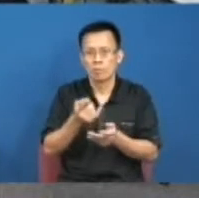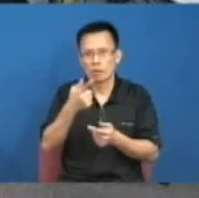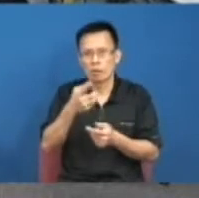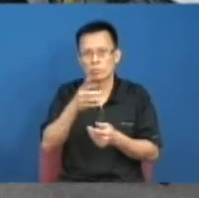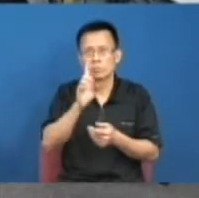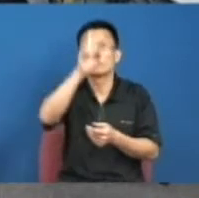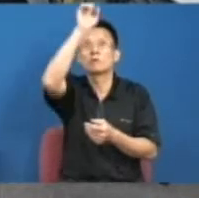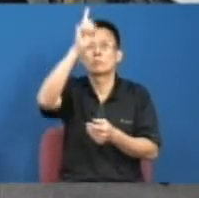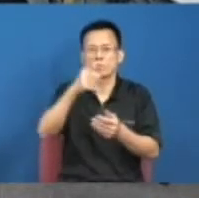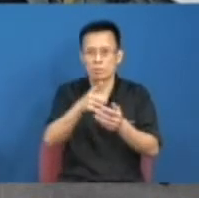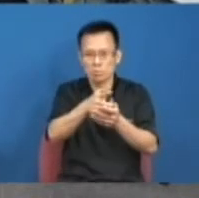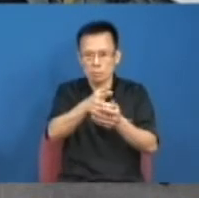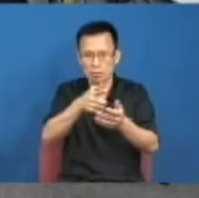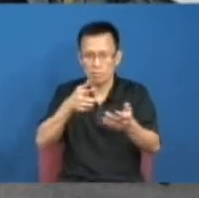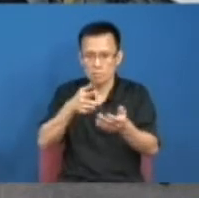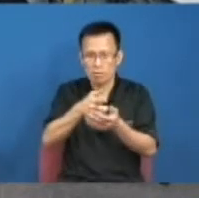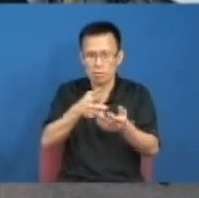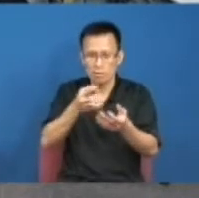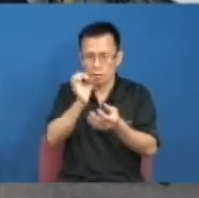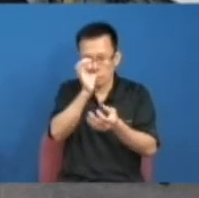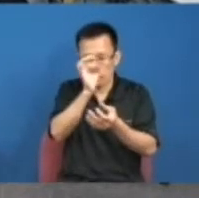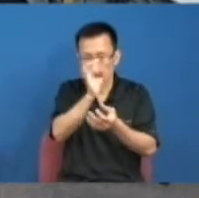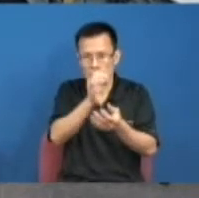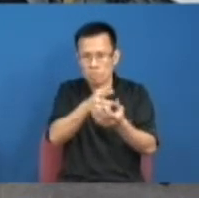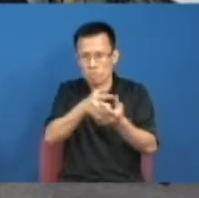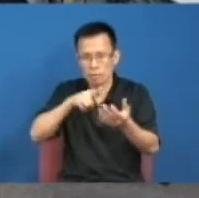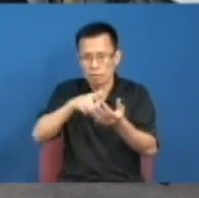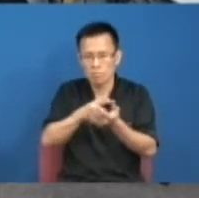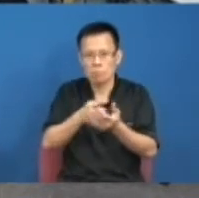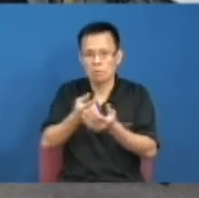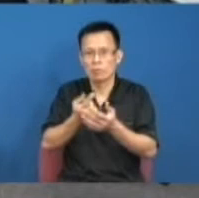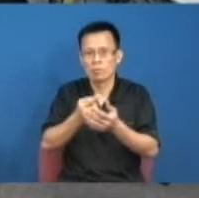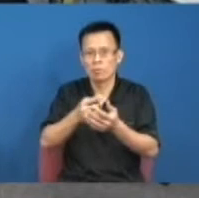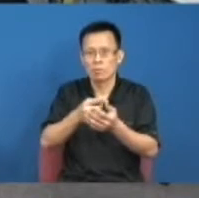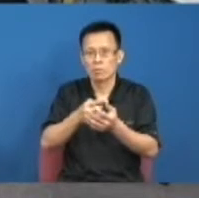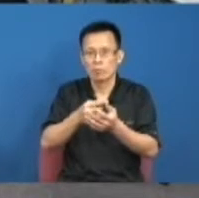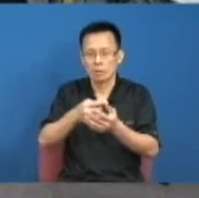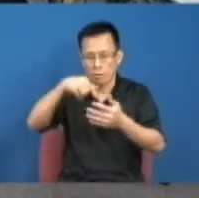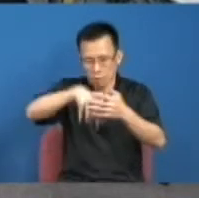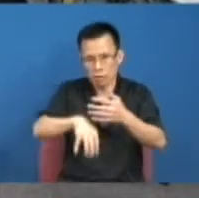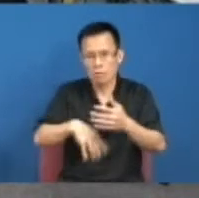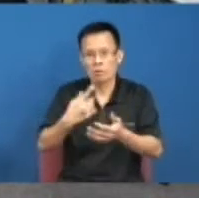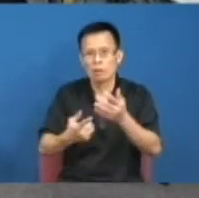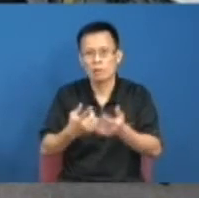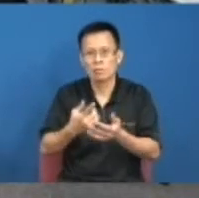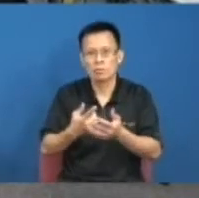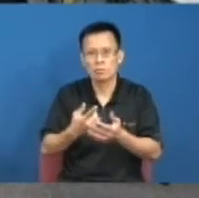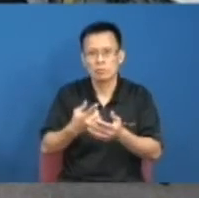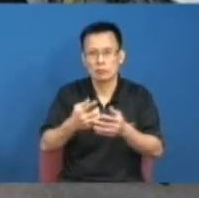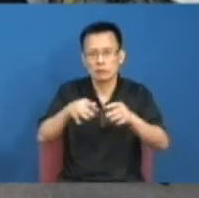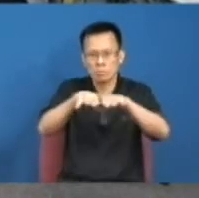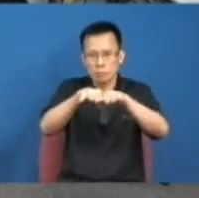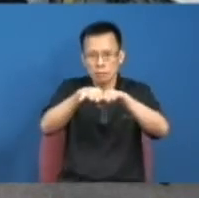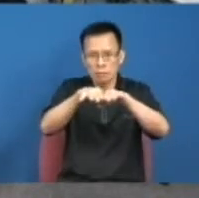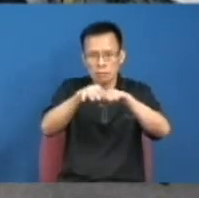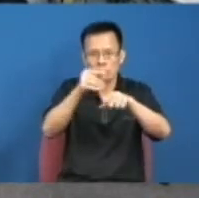啲scaffolding 啦，我哋做棚架之後咧，咁就樓下嗰層就開始有啲 in between 兩層嘅 slab 咧，就開始